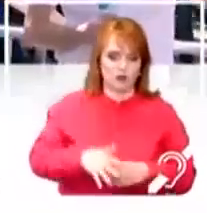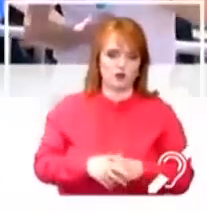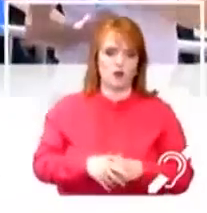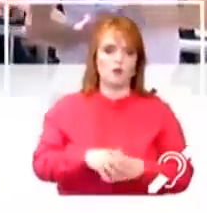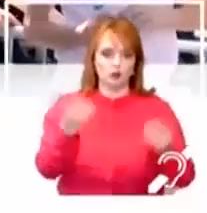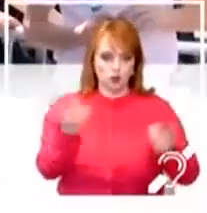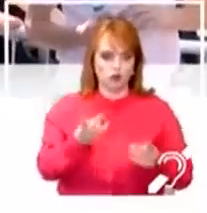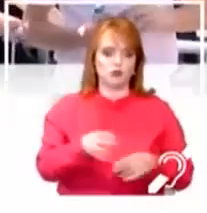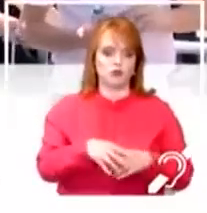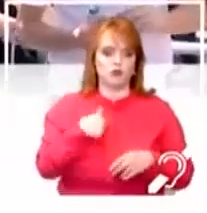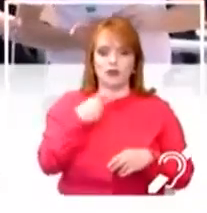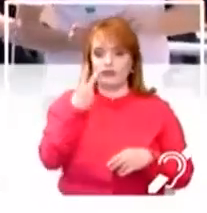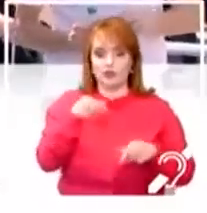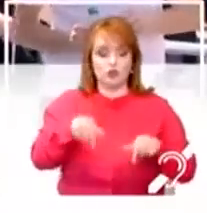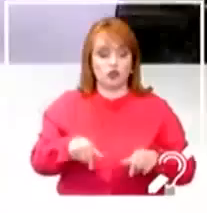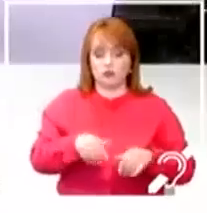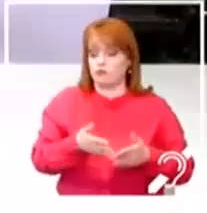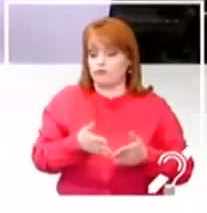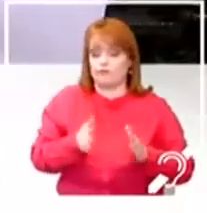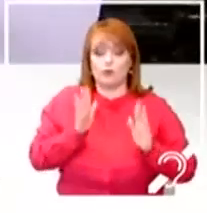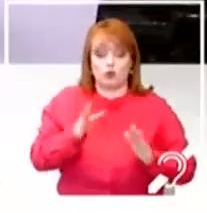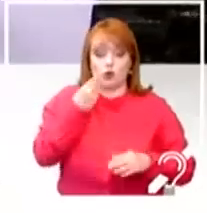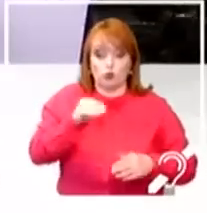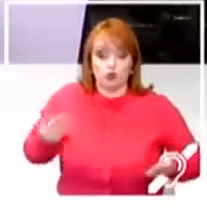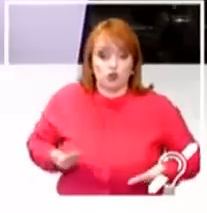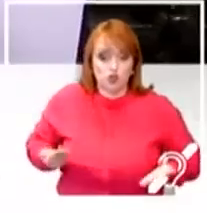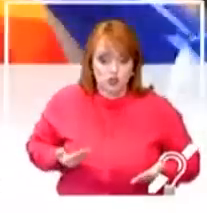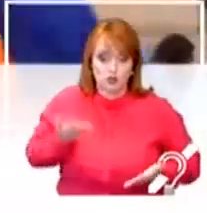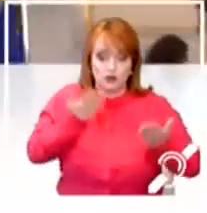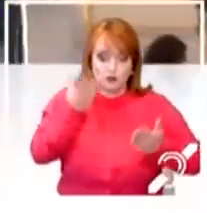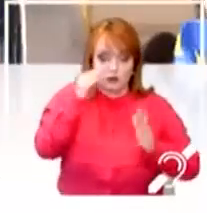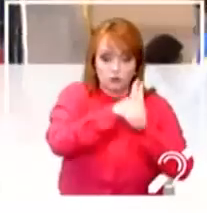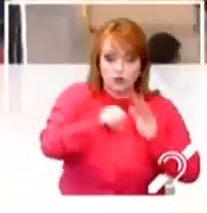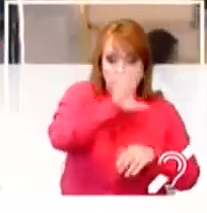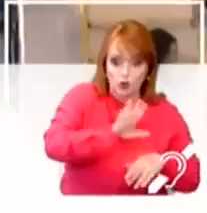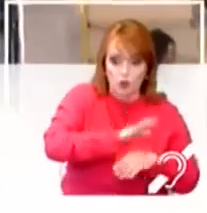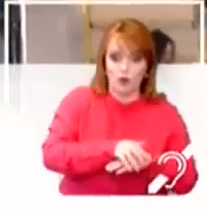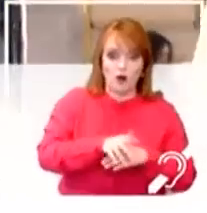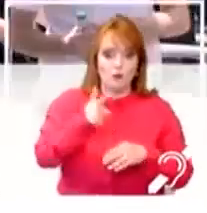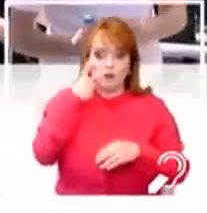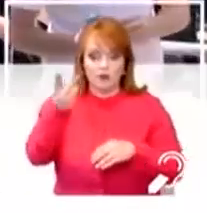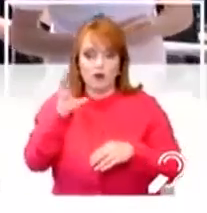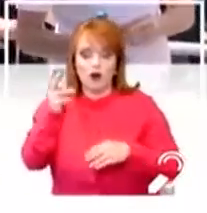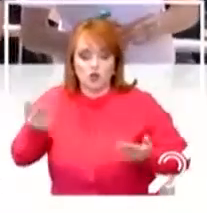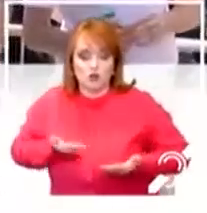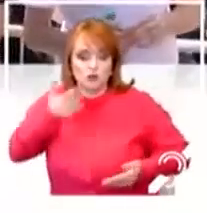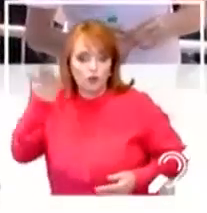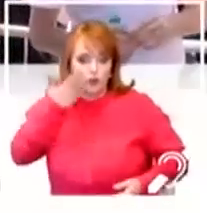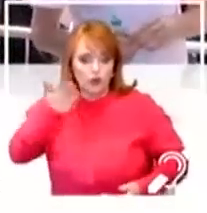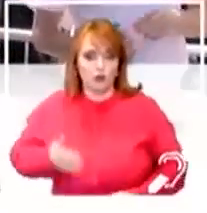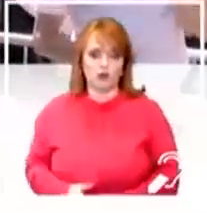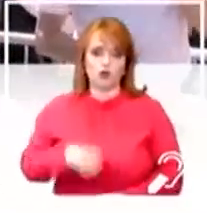vedem prosperitatea, aici ne vedem securitatea garantată, aici ne vedem identitatea de